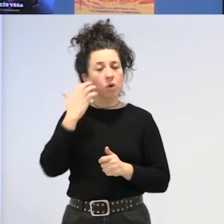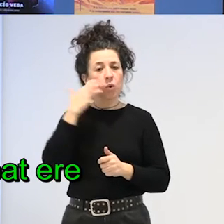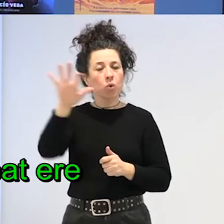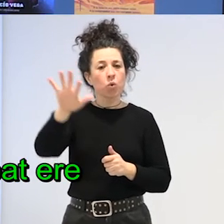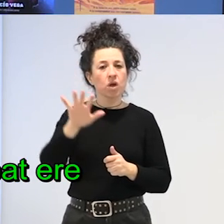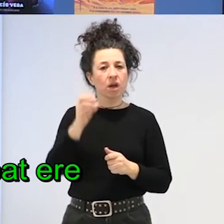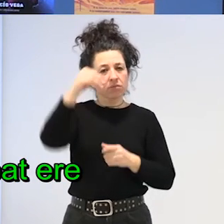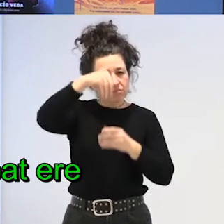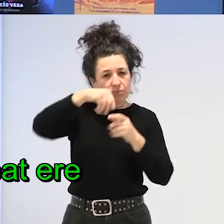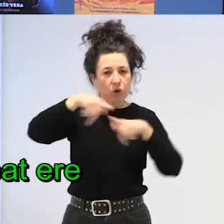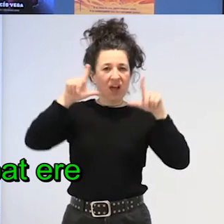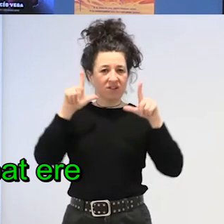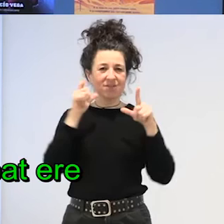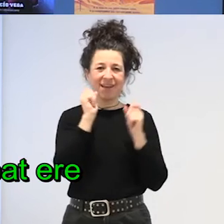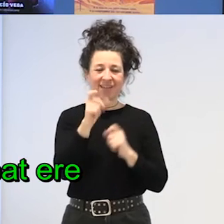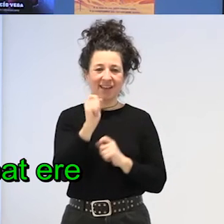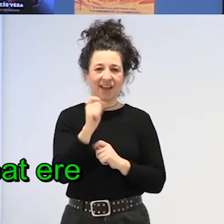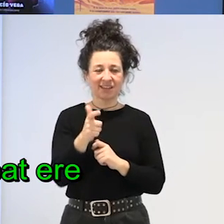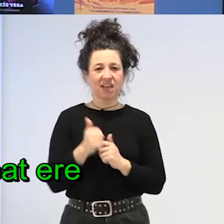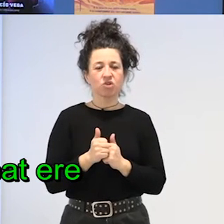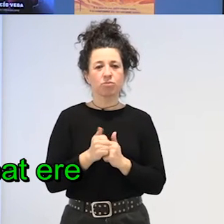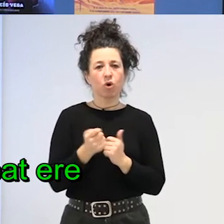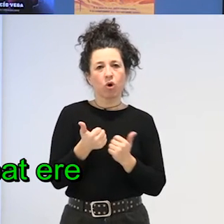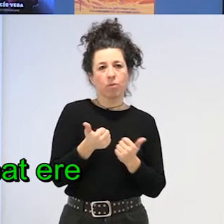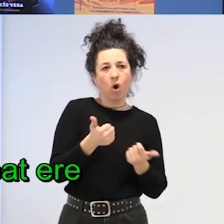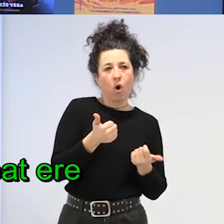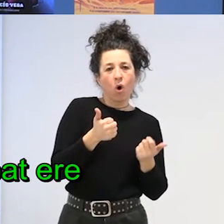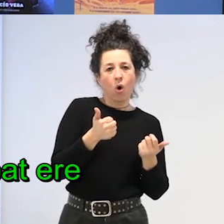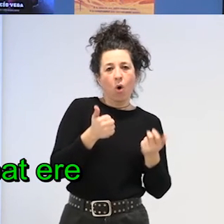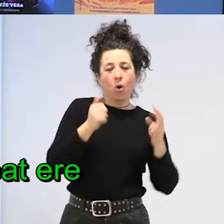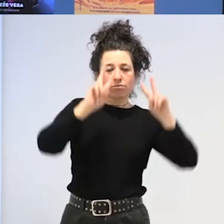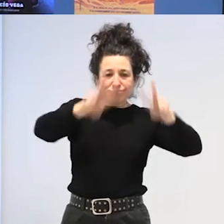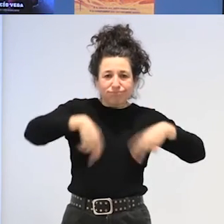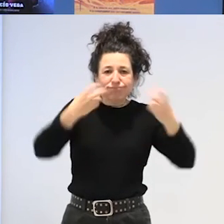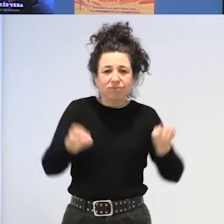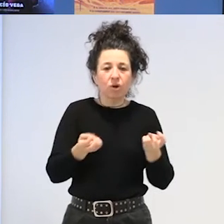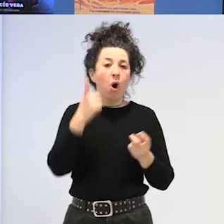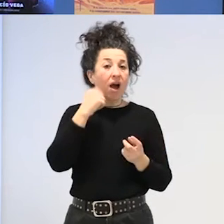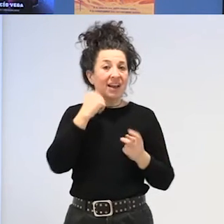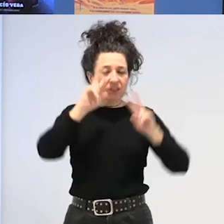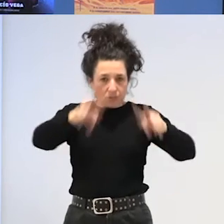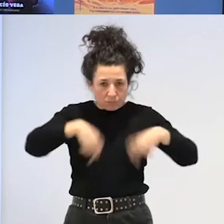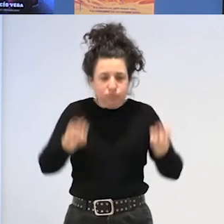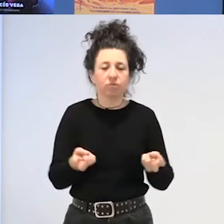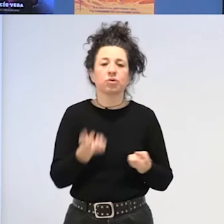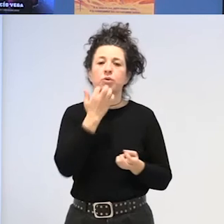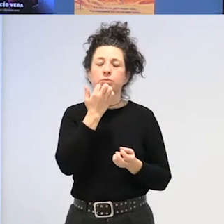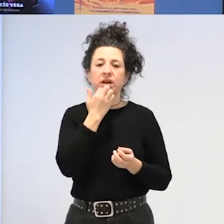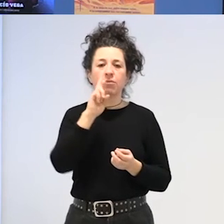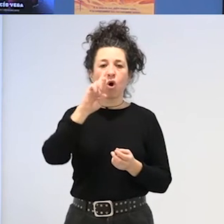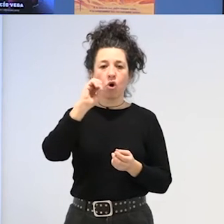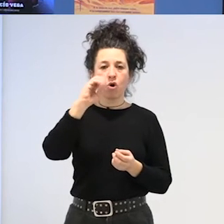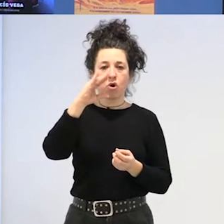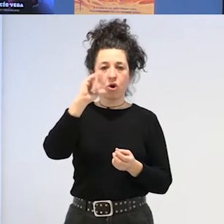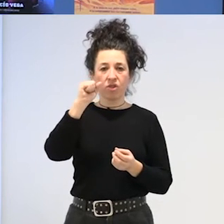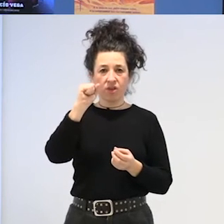historioetan genero klasikoekiko berrikuntza bat eskaintzen dute ere batzuetan, adibidez